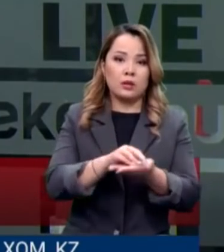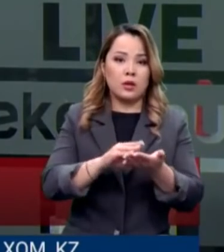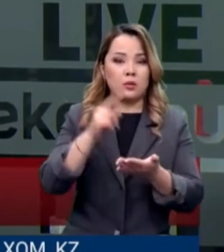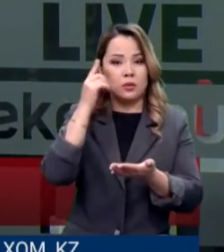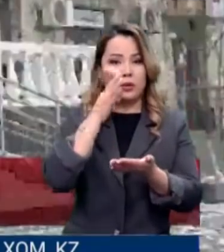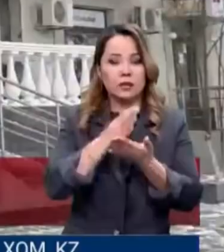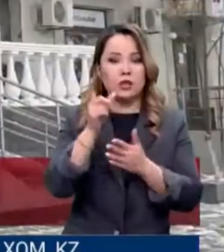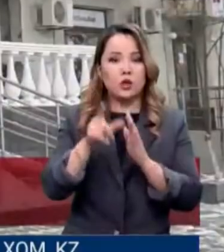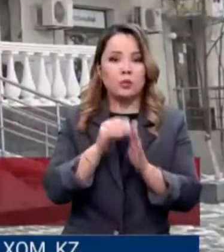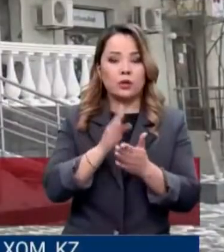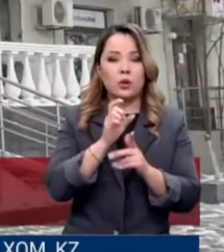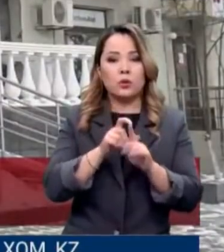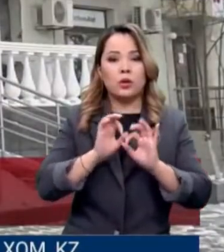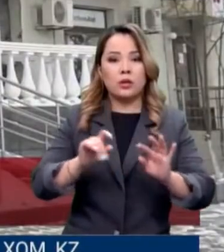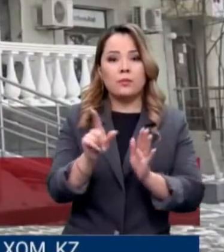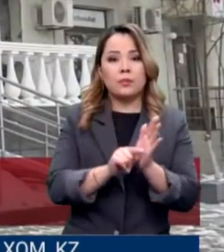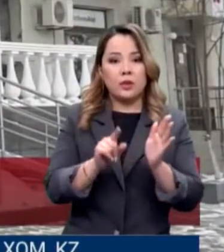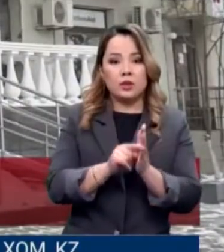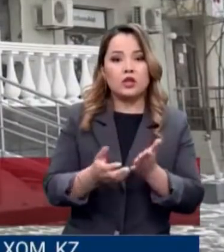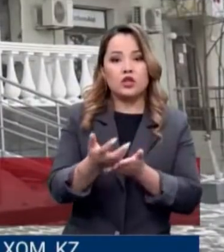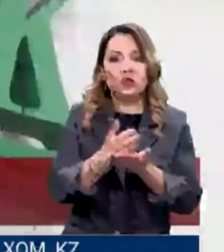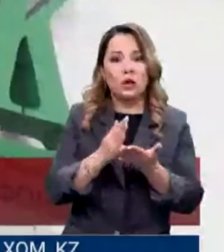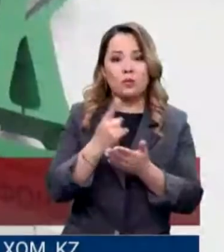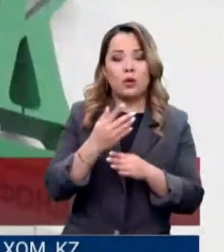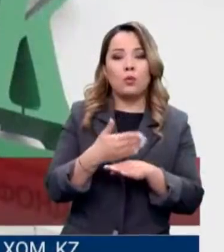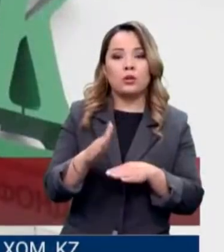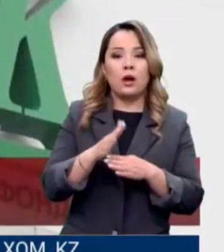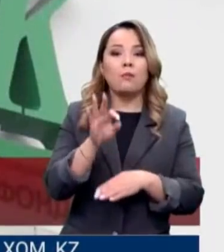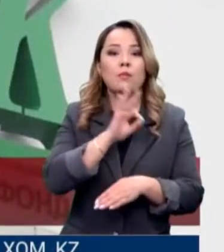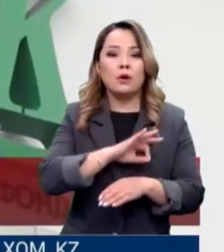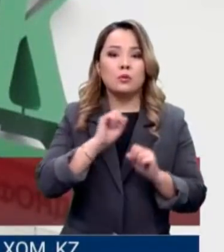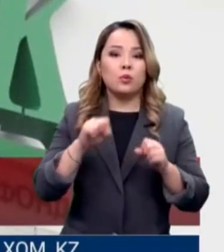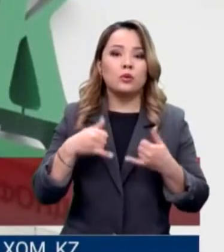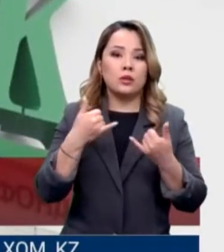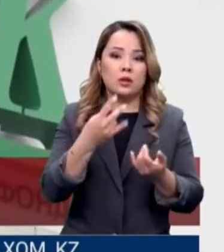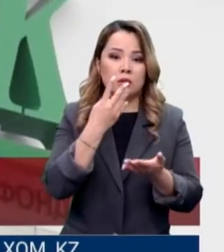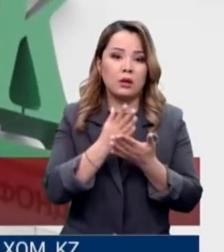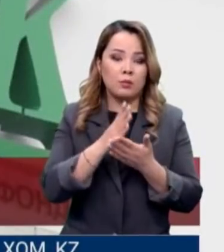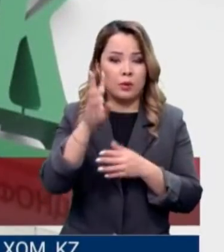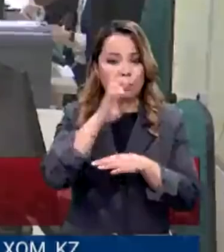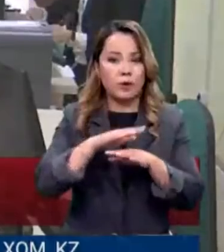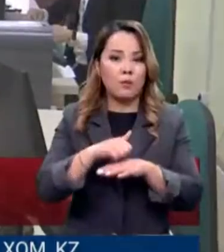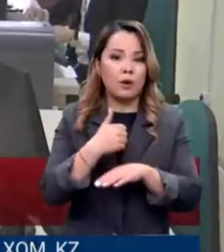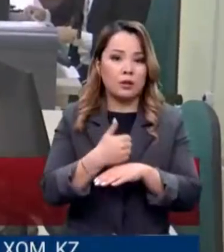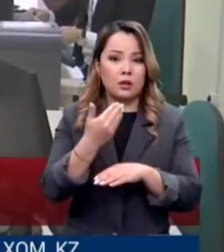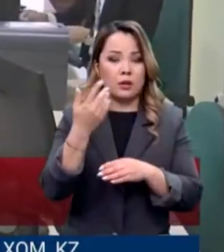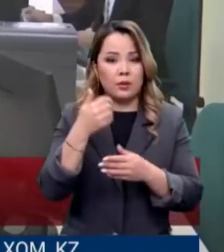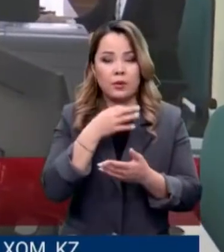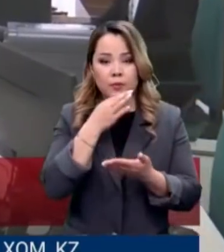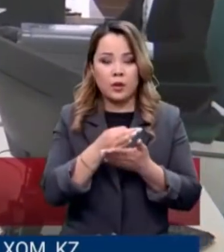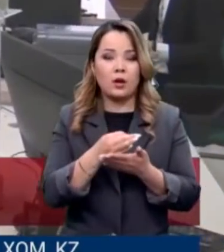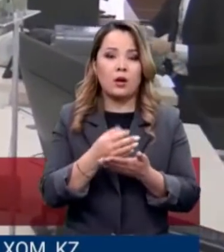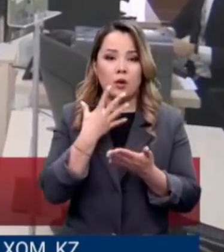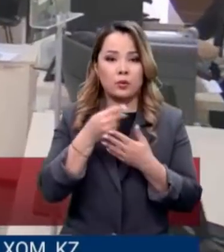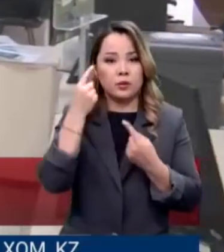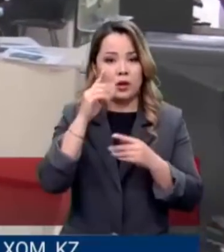есептейді. Депутат сөзінше, зейнетақы жинақтарының бір бөлігін пайдалануға мүмкіндік беру бұл мемлекет басшысының идеясы. Ал